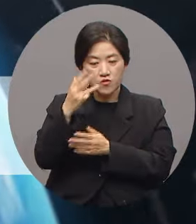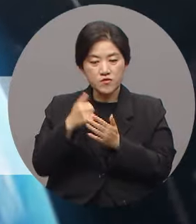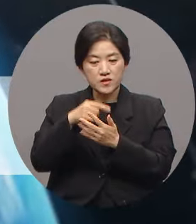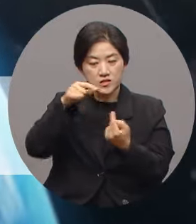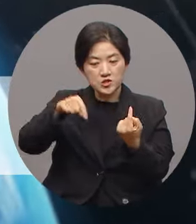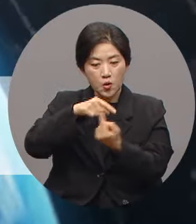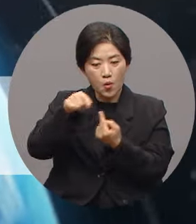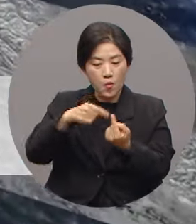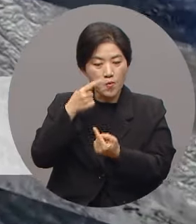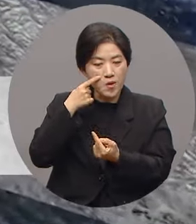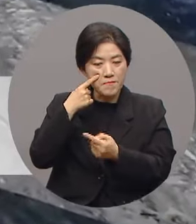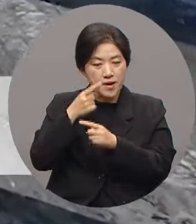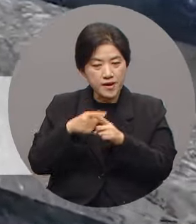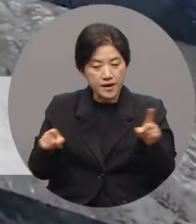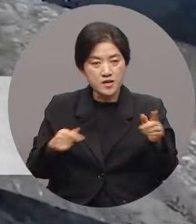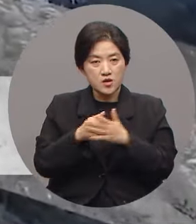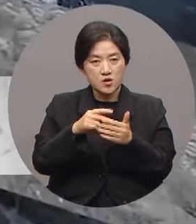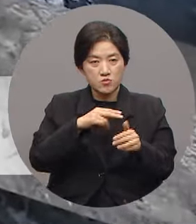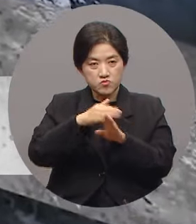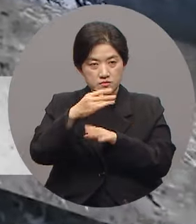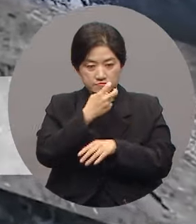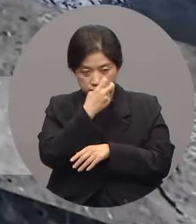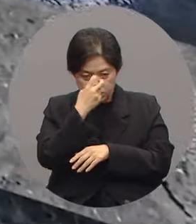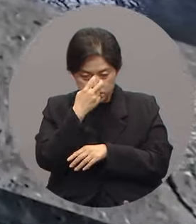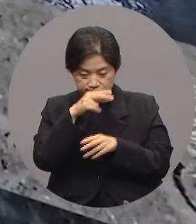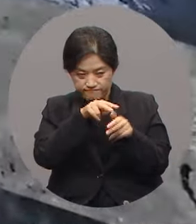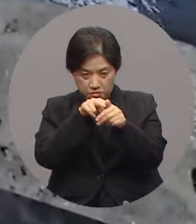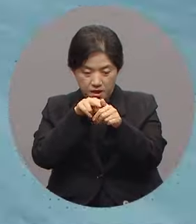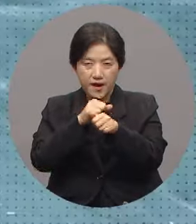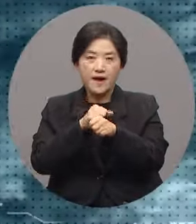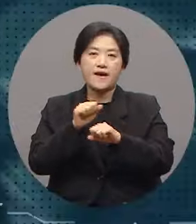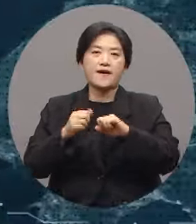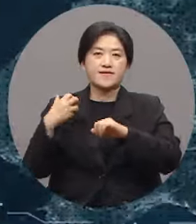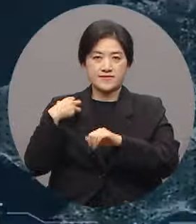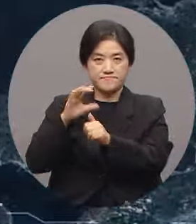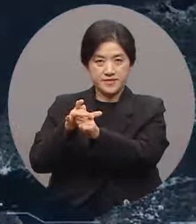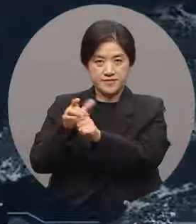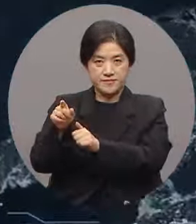평가를 거쳐 대북 감시 정찰 임무를 수행할 예정입니다